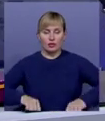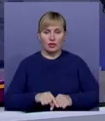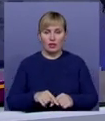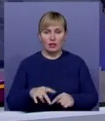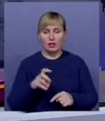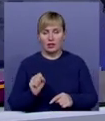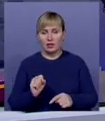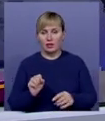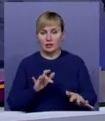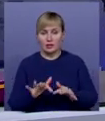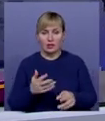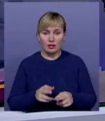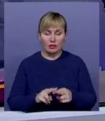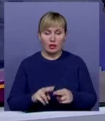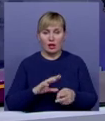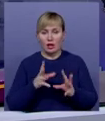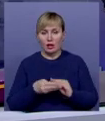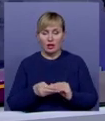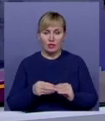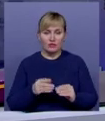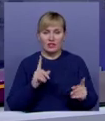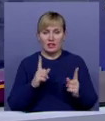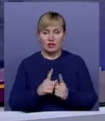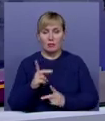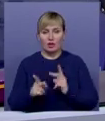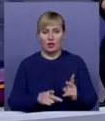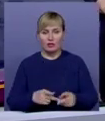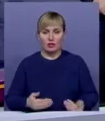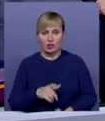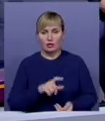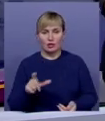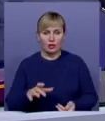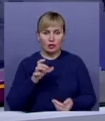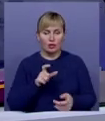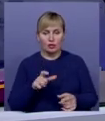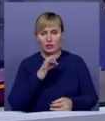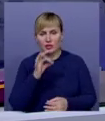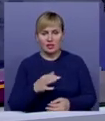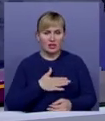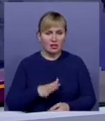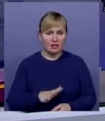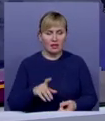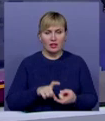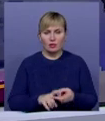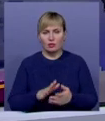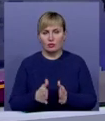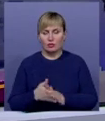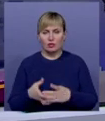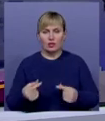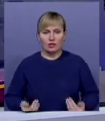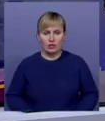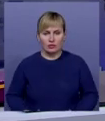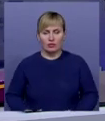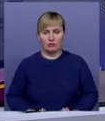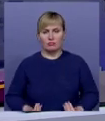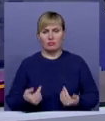деятельность которых накануне в ходе отчетные встречи пожаловались жители горожане выразили недовольство касательно условий в которых живут ветераны якобы